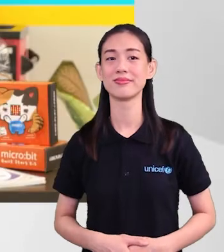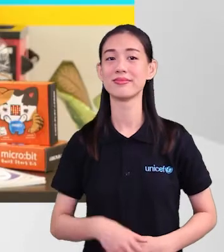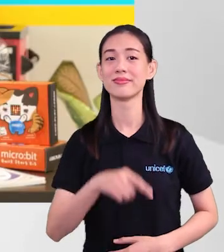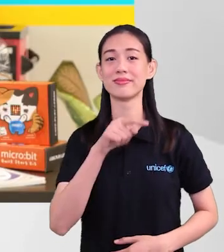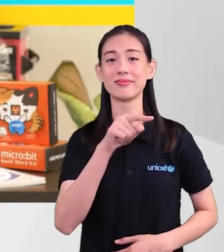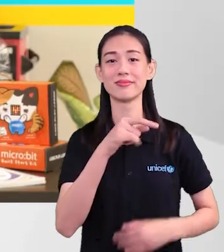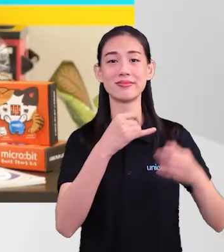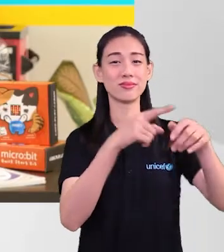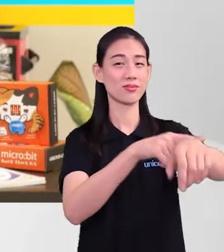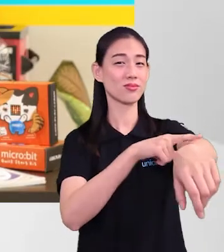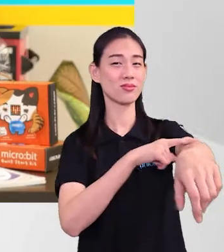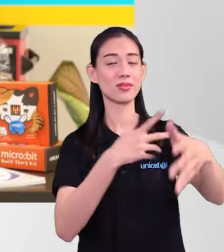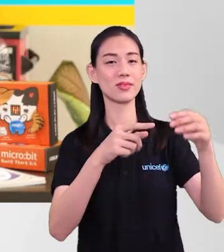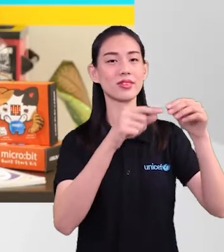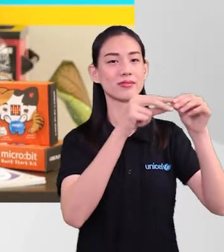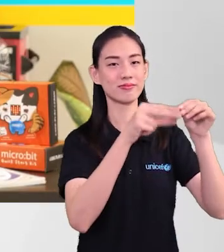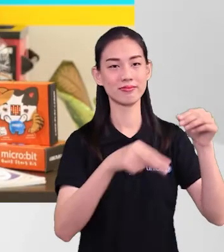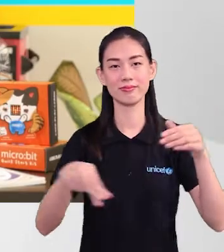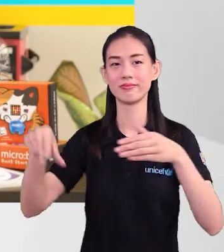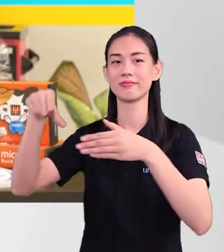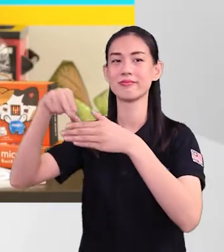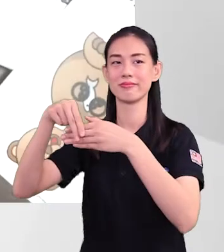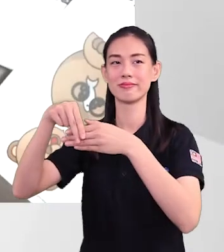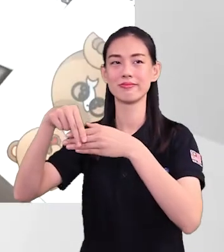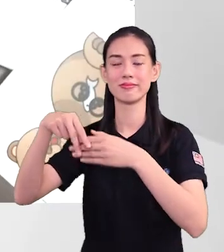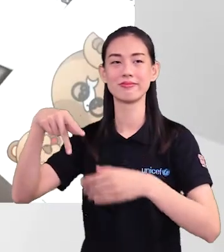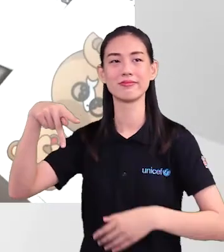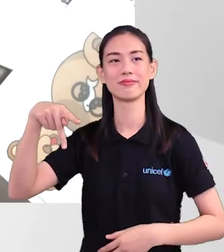Kaki panjang kedua-dua LED diklipkan ke pin 1.